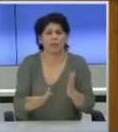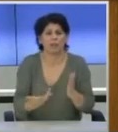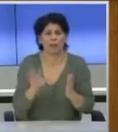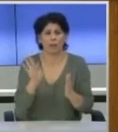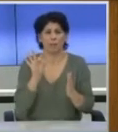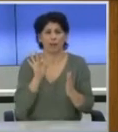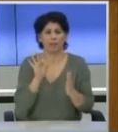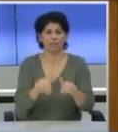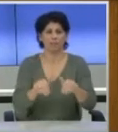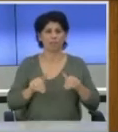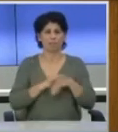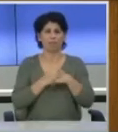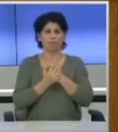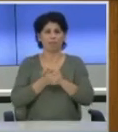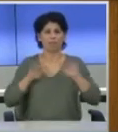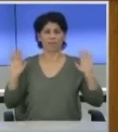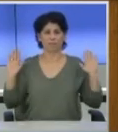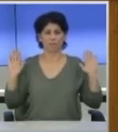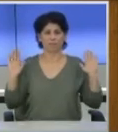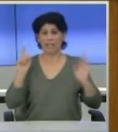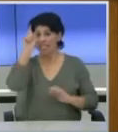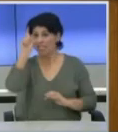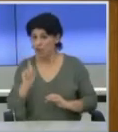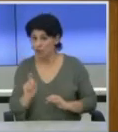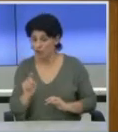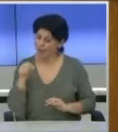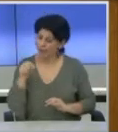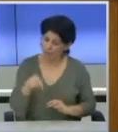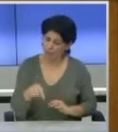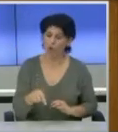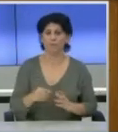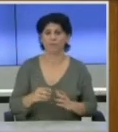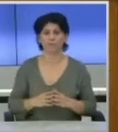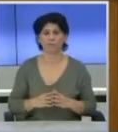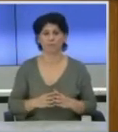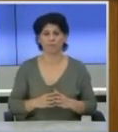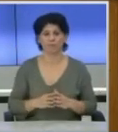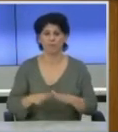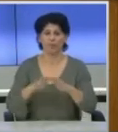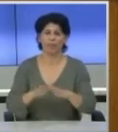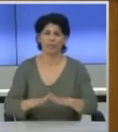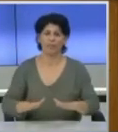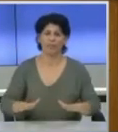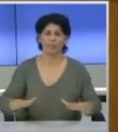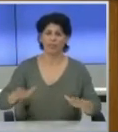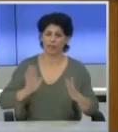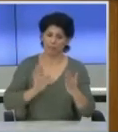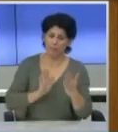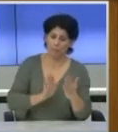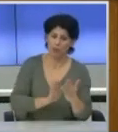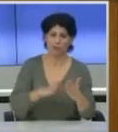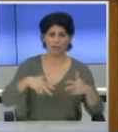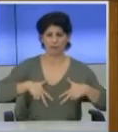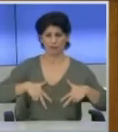επέλεξαν την αποχή. Και ίσως και γι' αυτό η μετριοπαθής προσέγγιση της